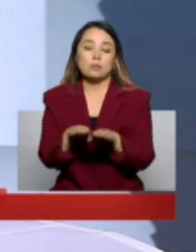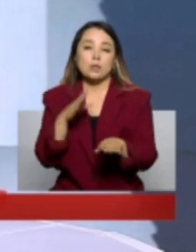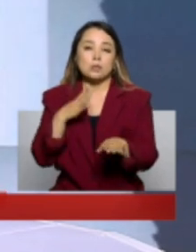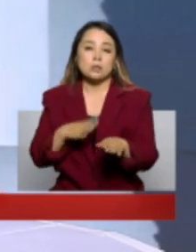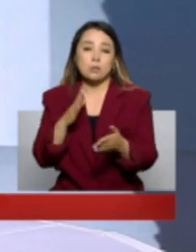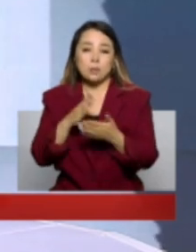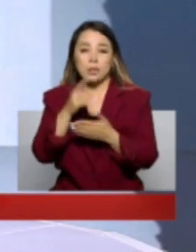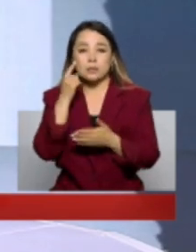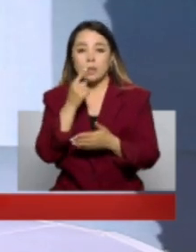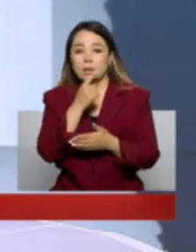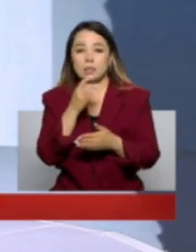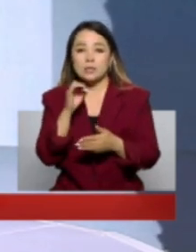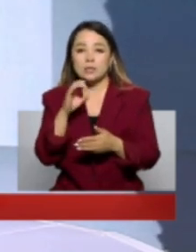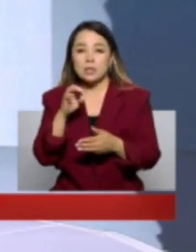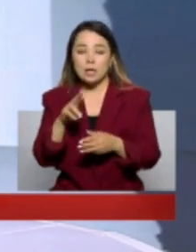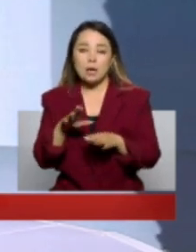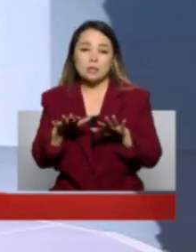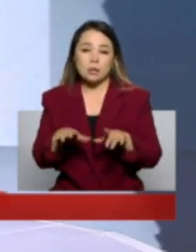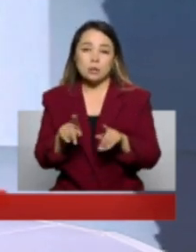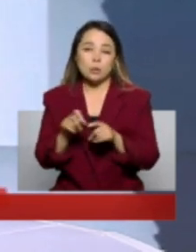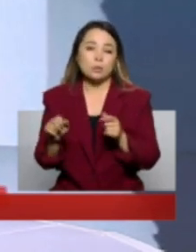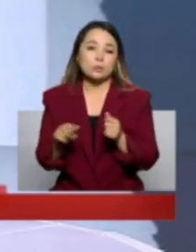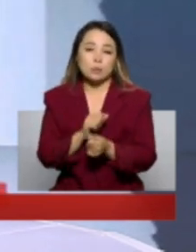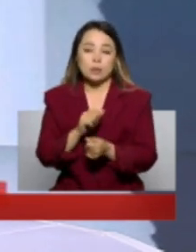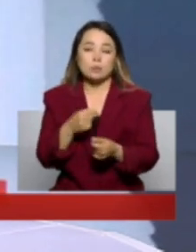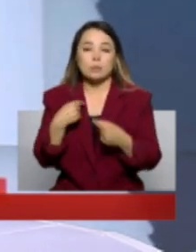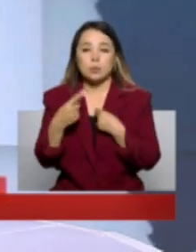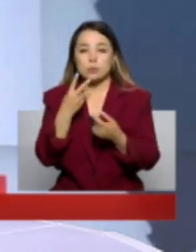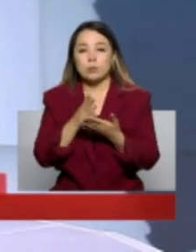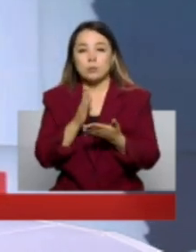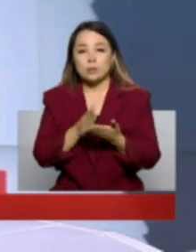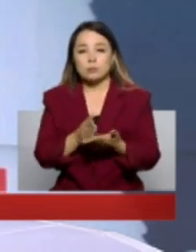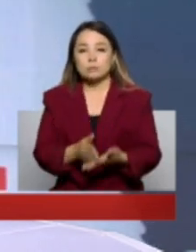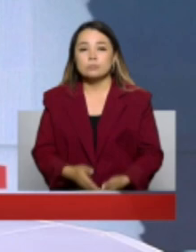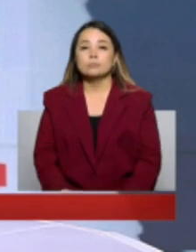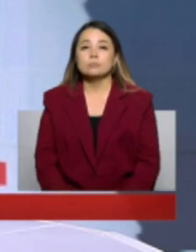болды. Италияның Сицилия аймағы құрғақшылықтың зардабын тартуда.